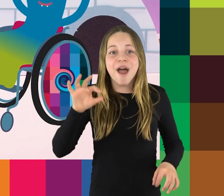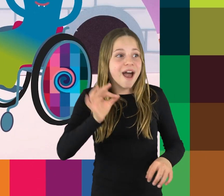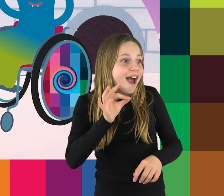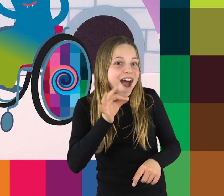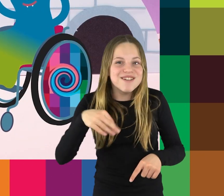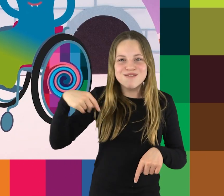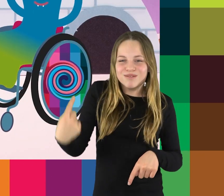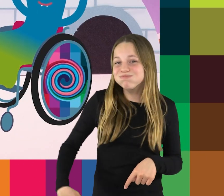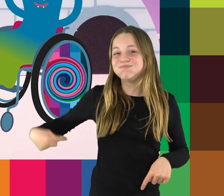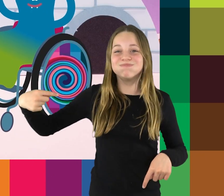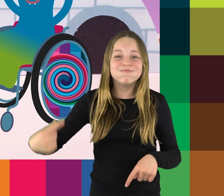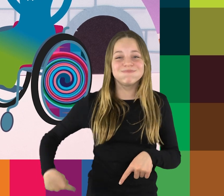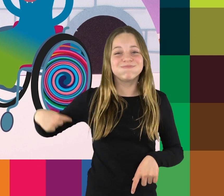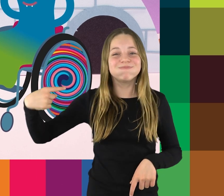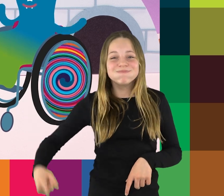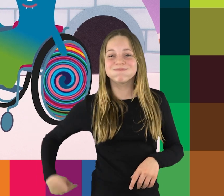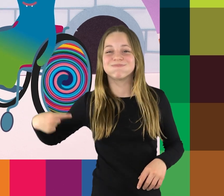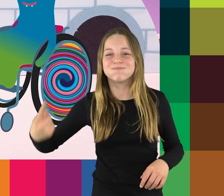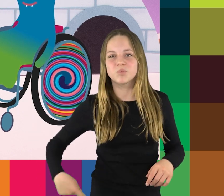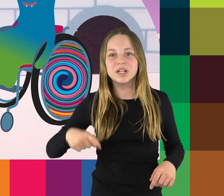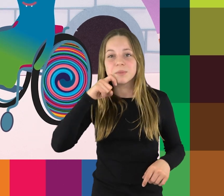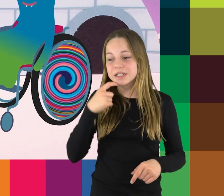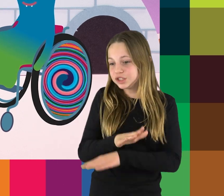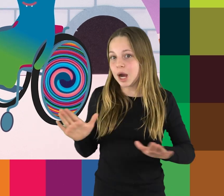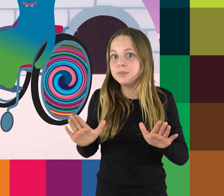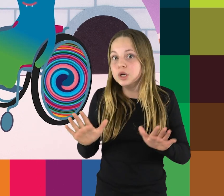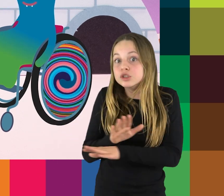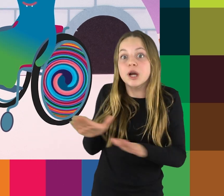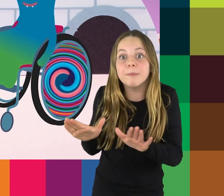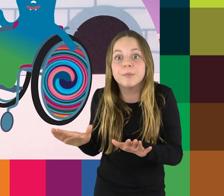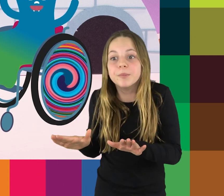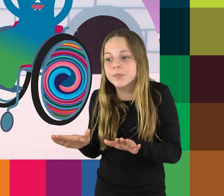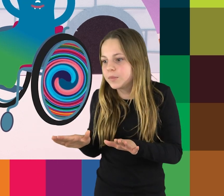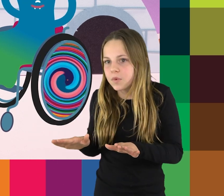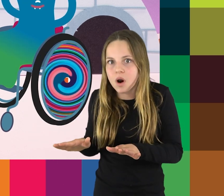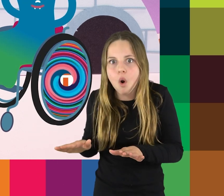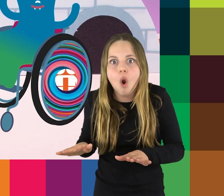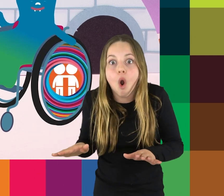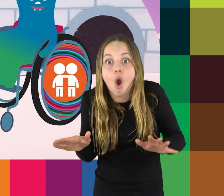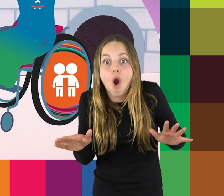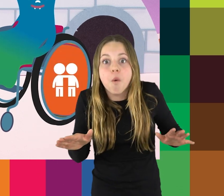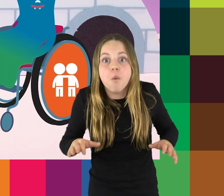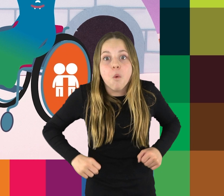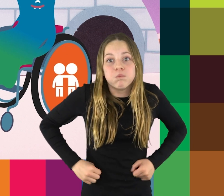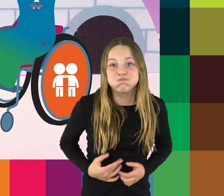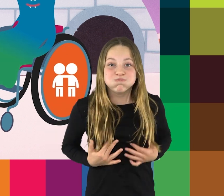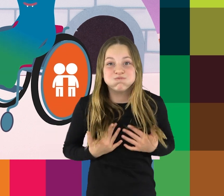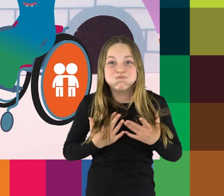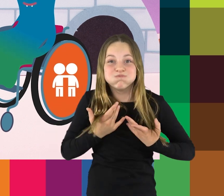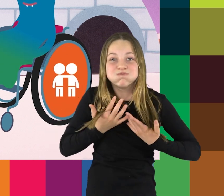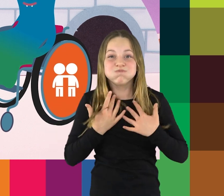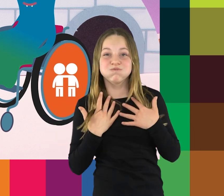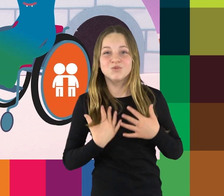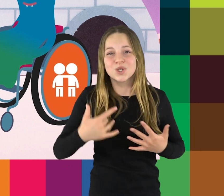roulant. Tournez, tournez les couleurs. Lipa, dis stop. Stop! On